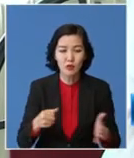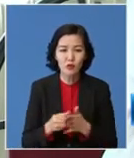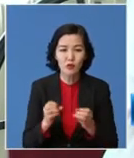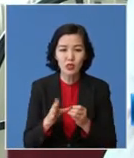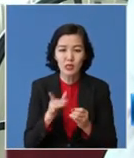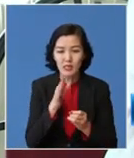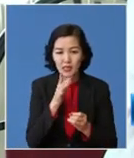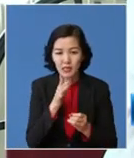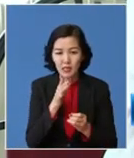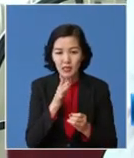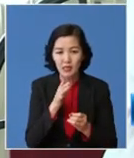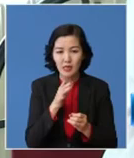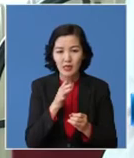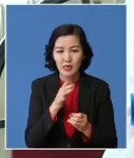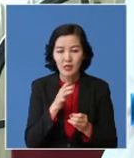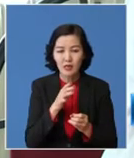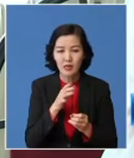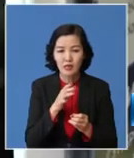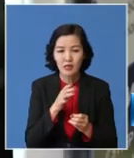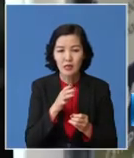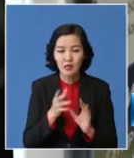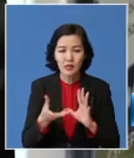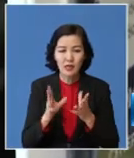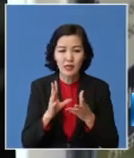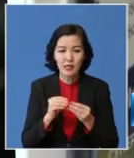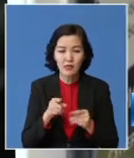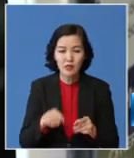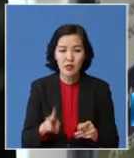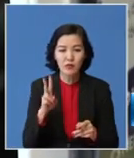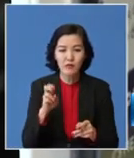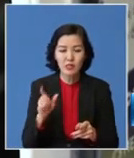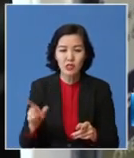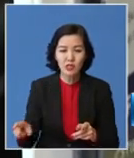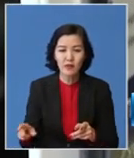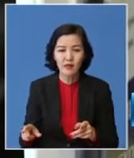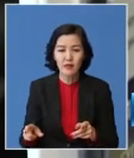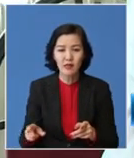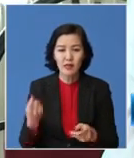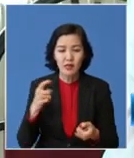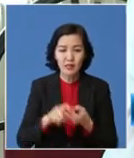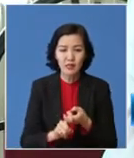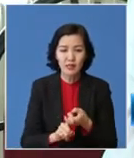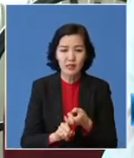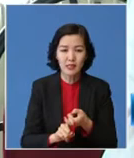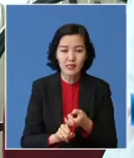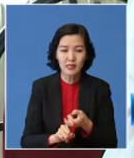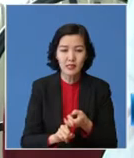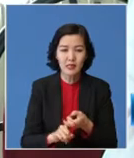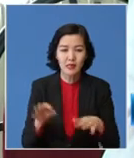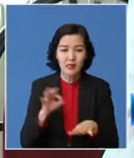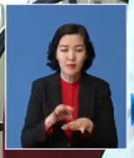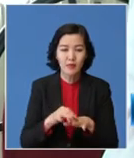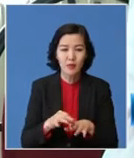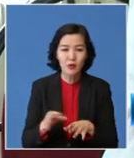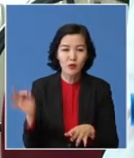лет. И из этого количества 1200 человек заразились этой инфекцией при